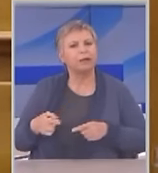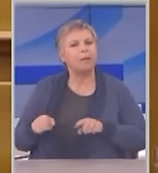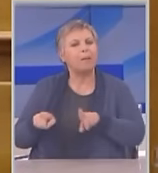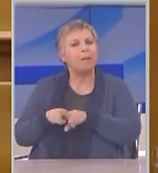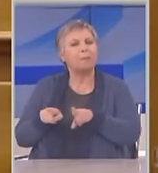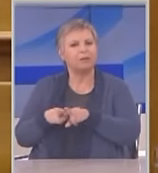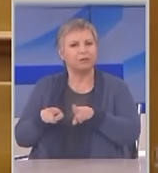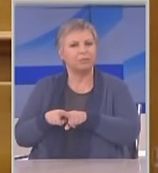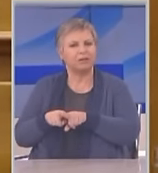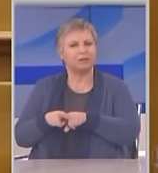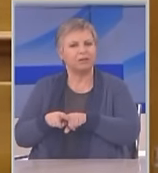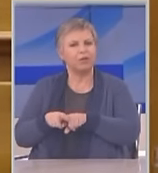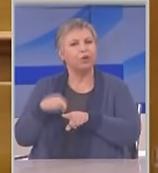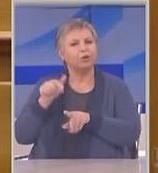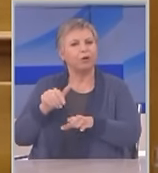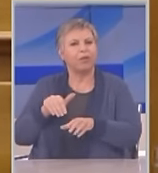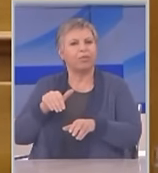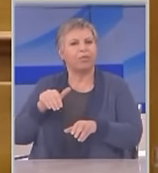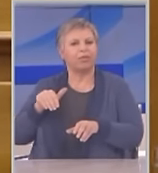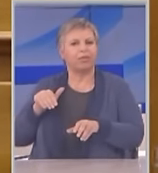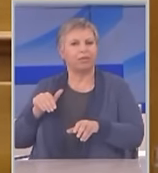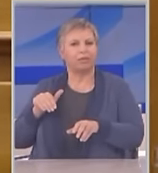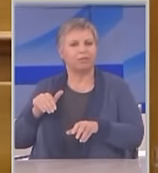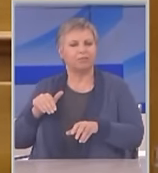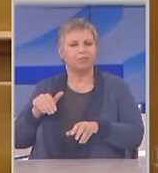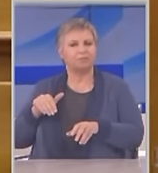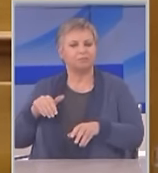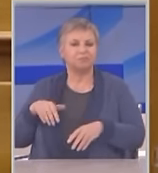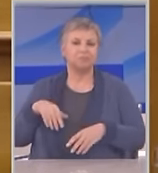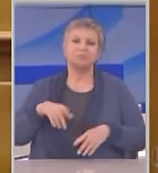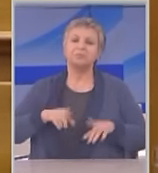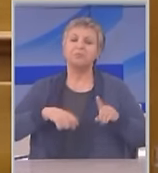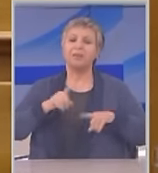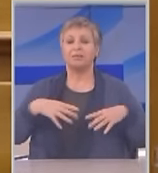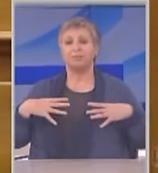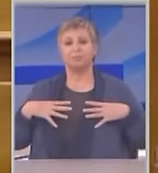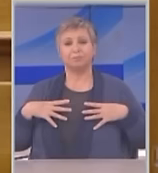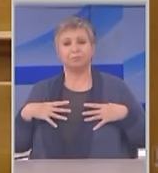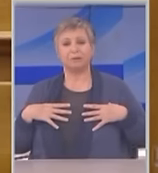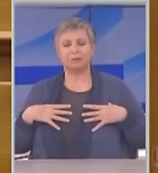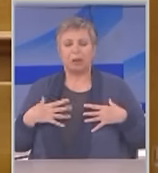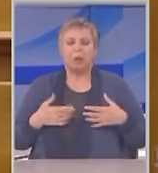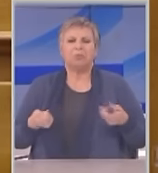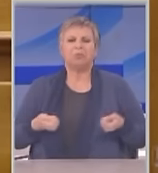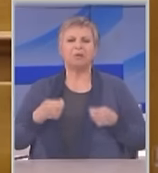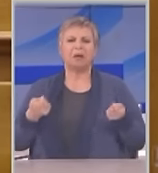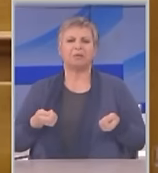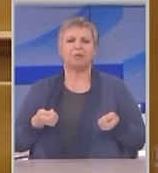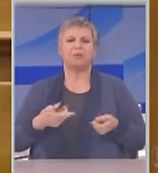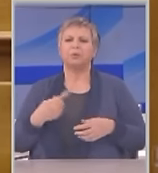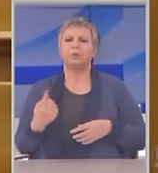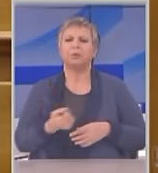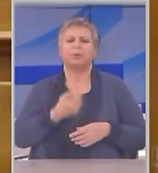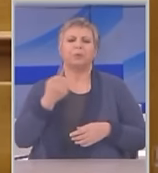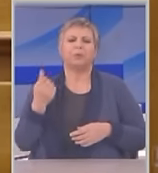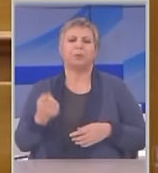Η μαγιά του εσιγά και τι έγινε, απορρέει από κάτι άλλο πιο ανησυχητικό κατά την άποψή μου. Από